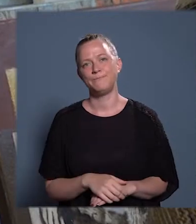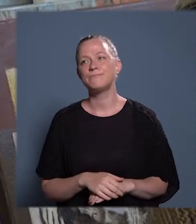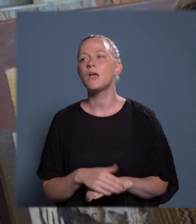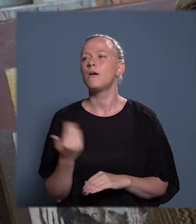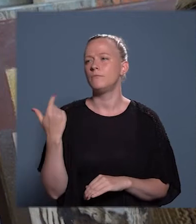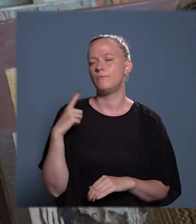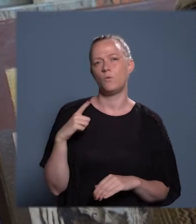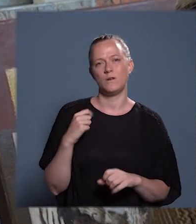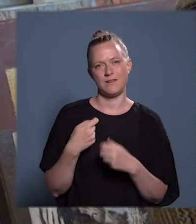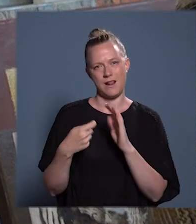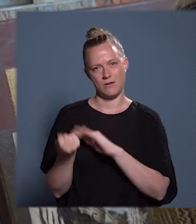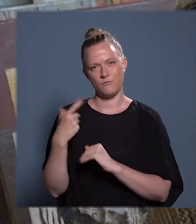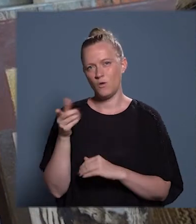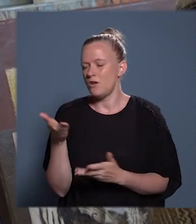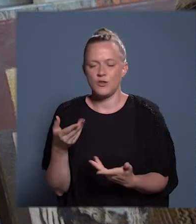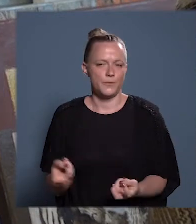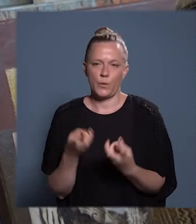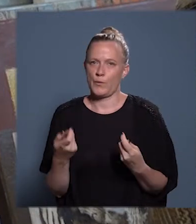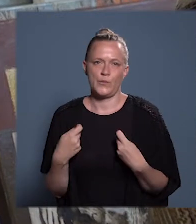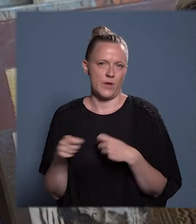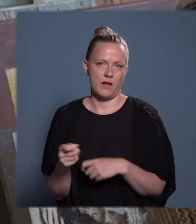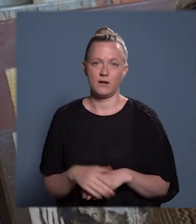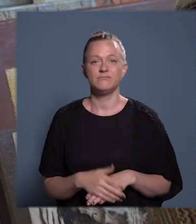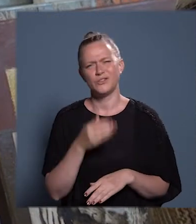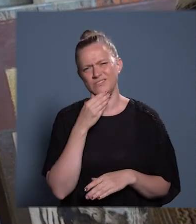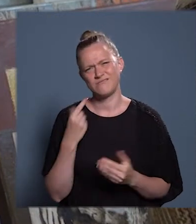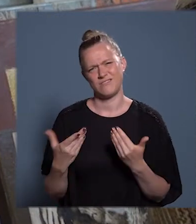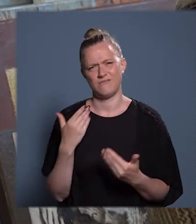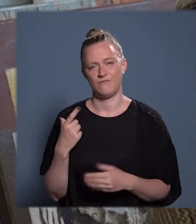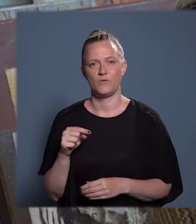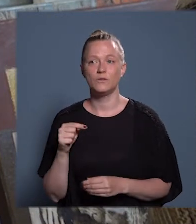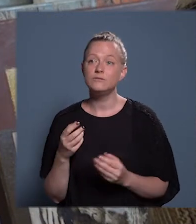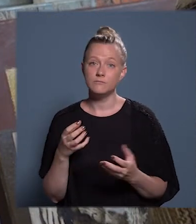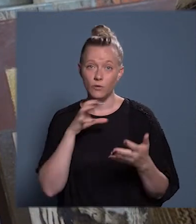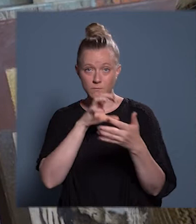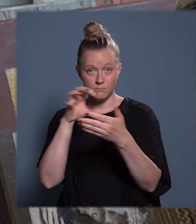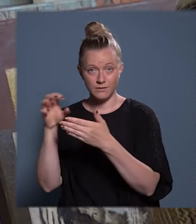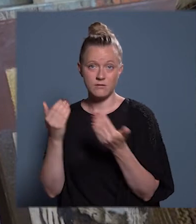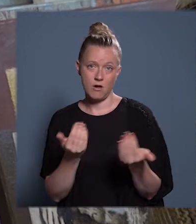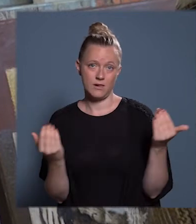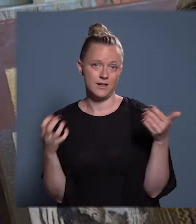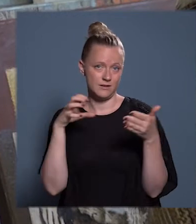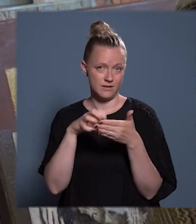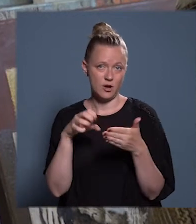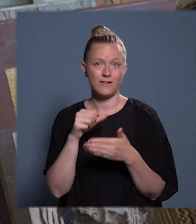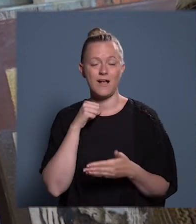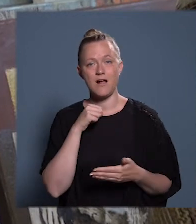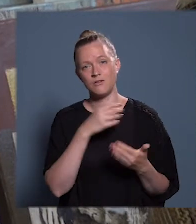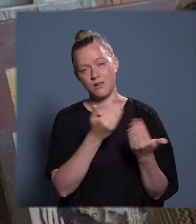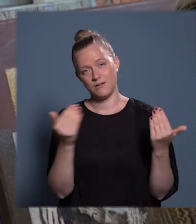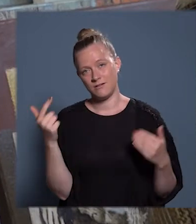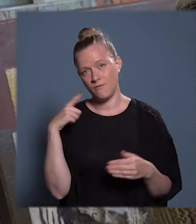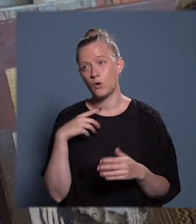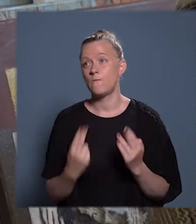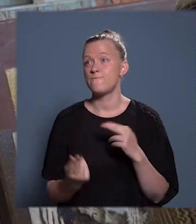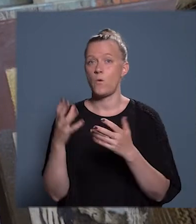amit eladtam, mert az is nagyon szép volt, és az itt szerepelt a galériába, Gál galériába is, főhelyen még